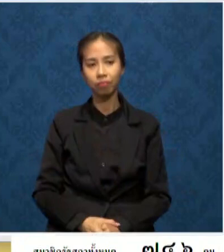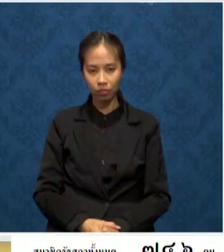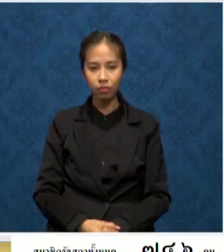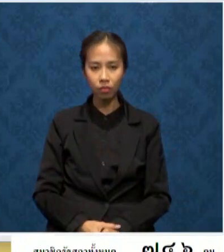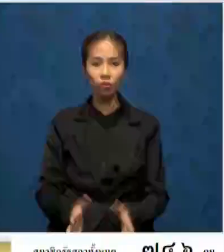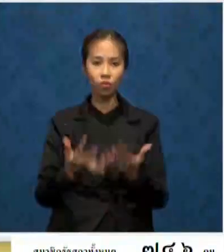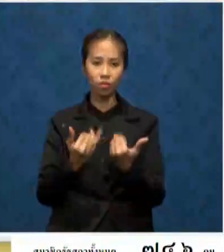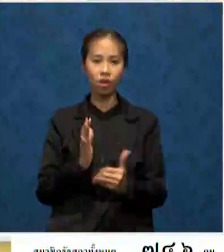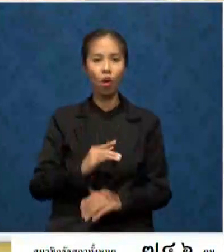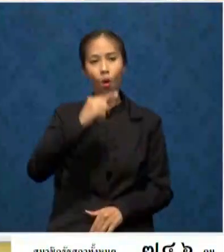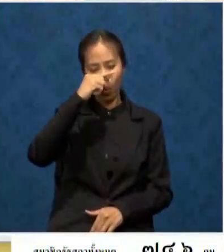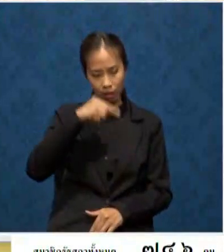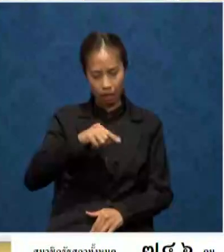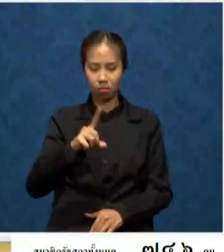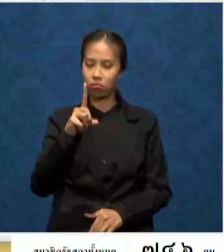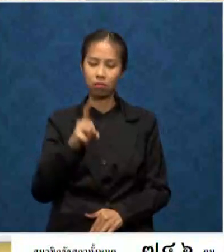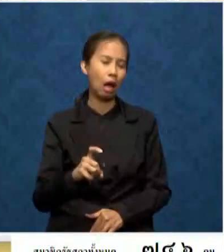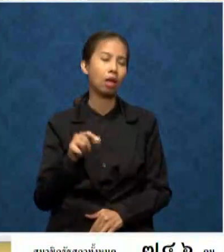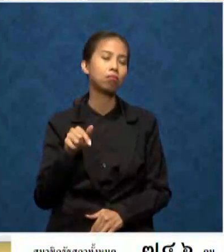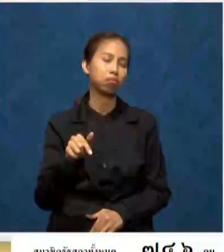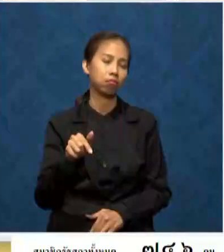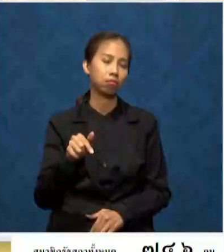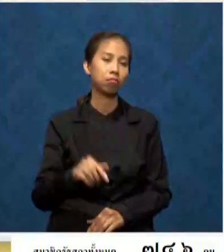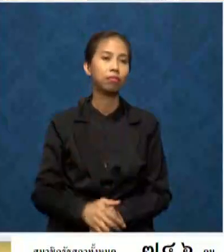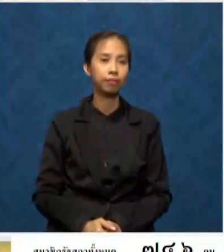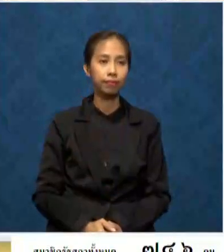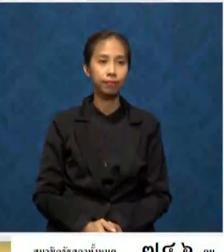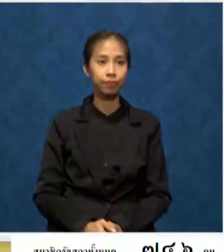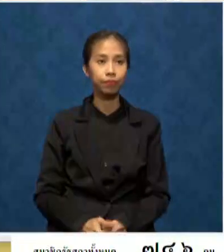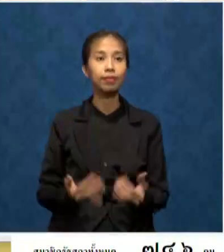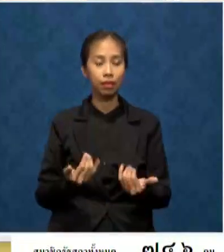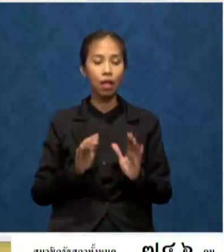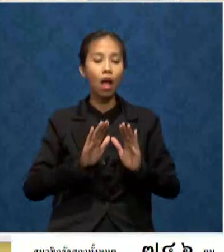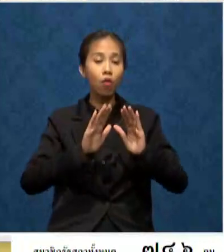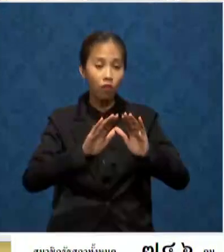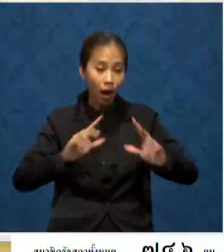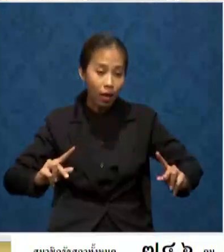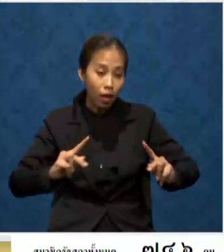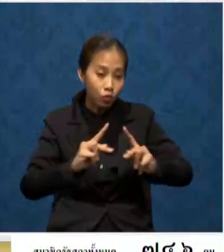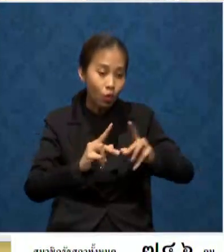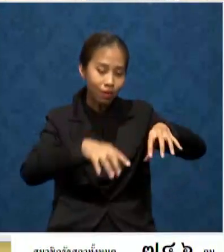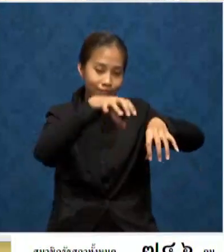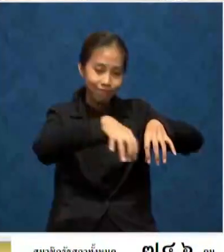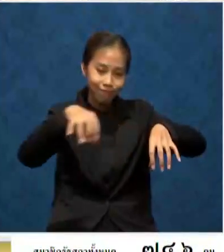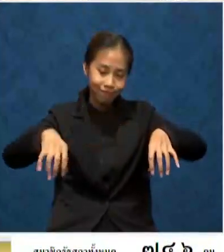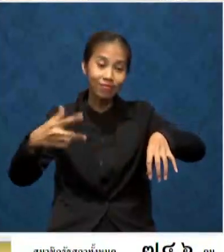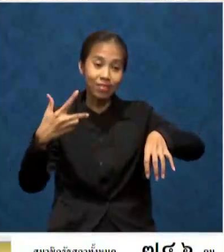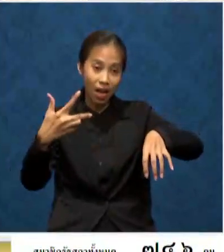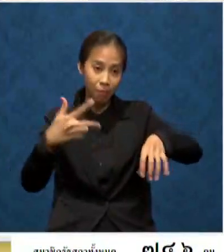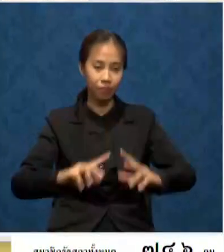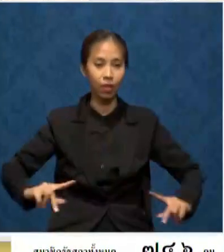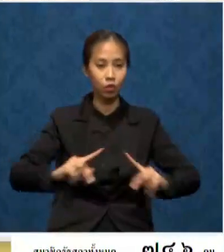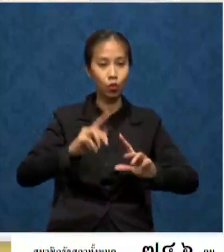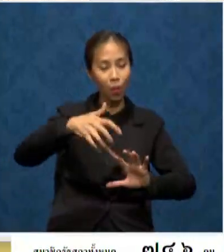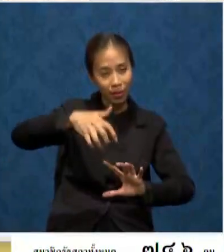ปญหาที่ทำใหคนไทยต้องตายก่อนไว่อันสมควรฝากกสวงสำคัญ 3 กะสวงหลักคือ มหัสไย